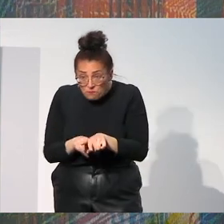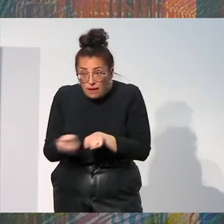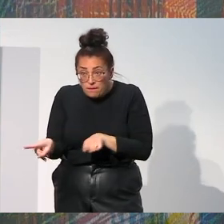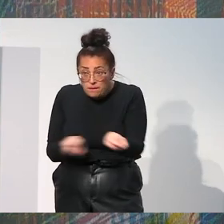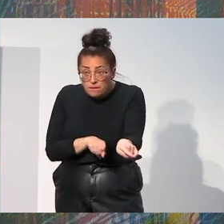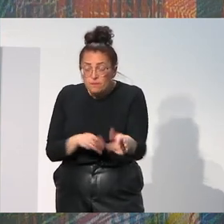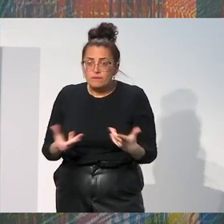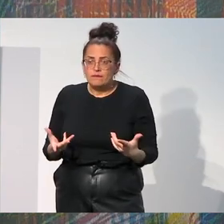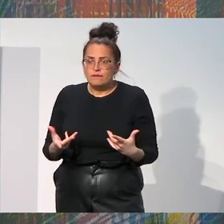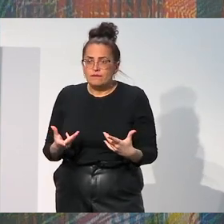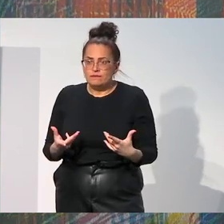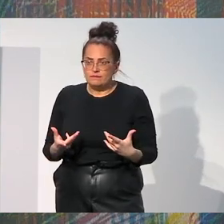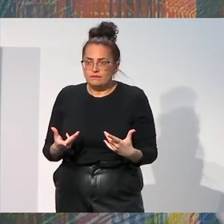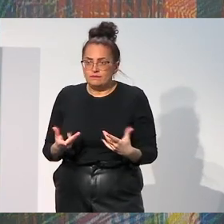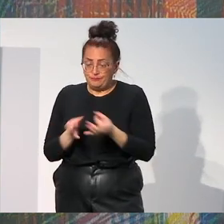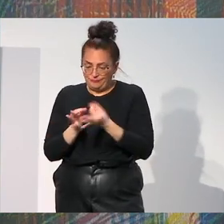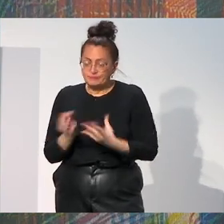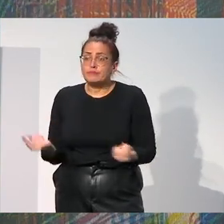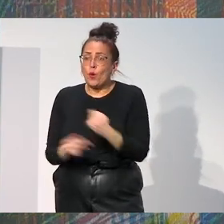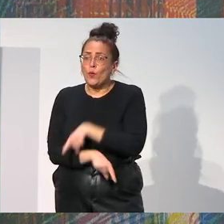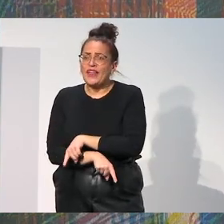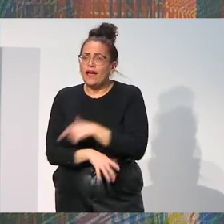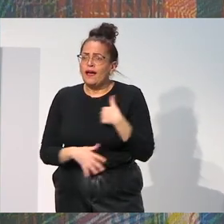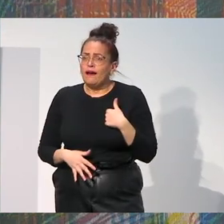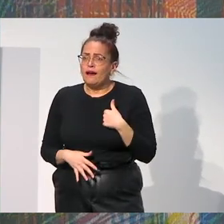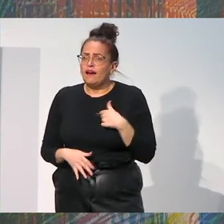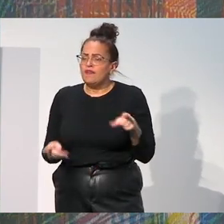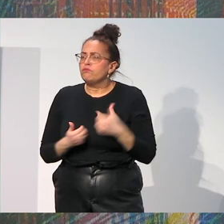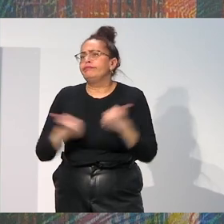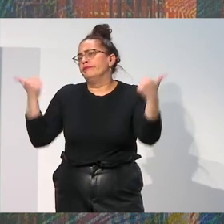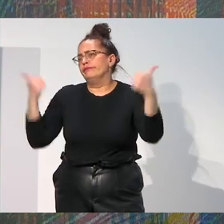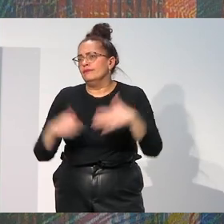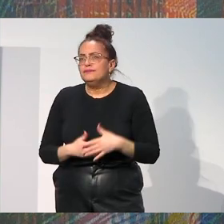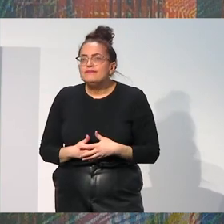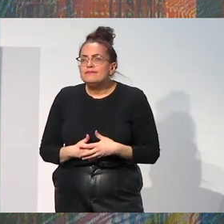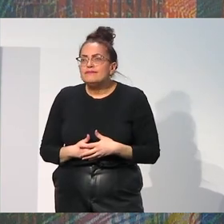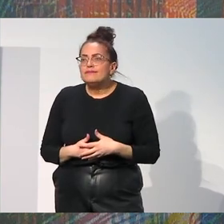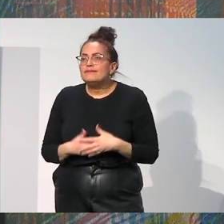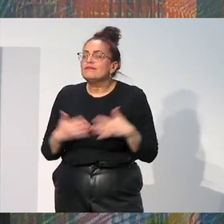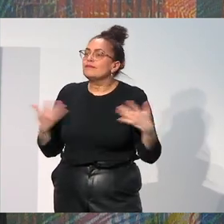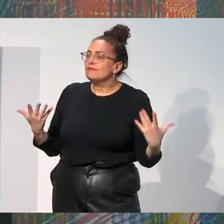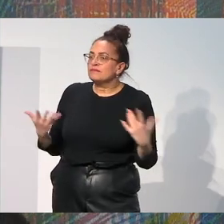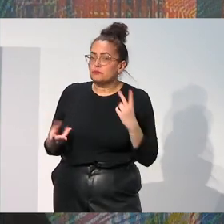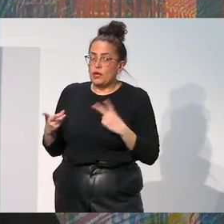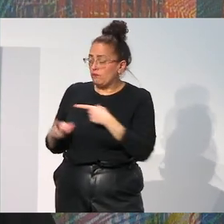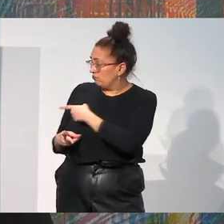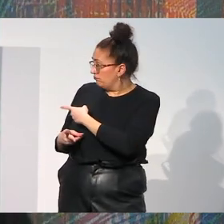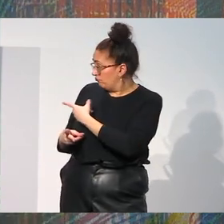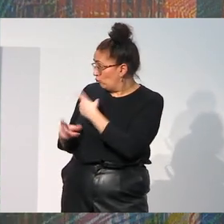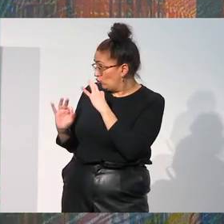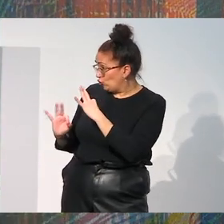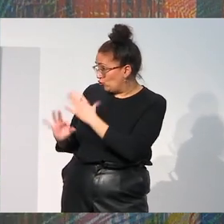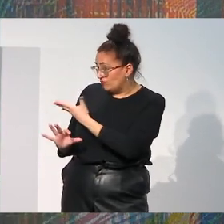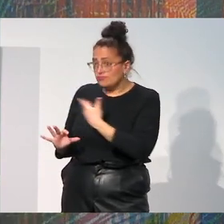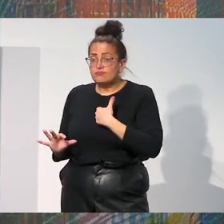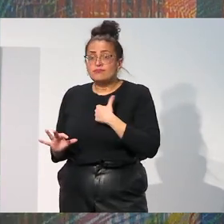voit la différence surgir et elle est immense parfois. Et ce sont aussi, je pense que Sybille sera d'accord, des